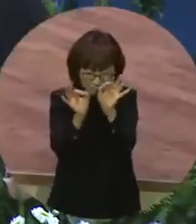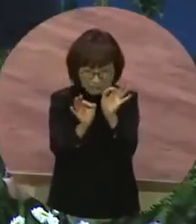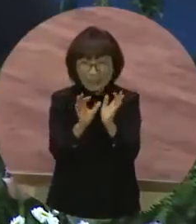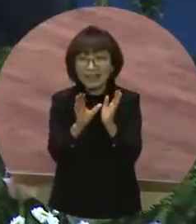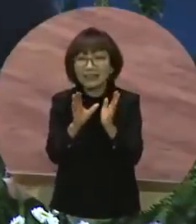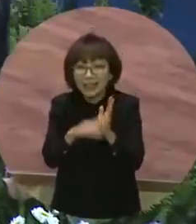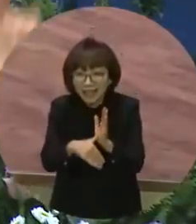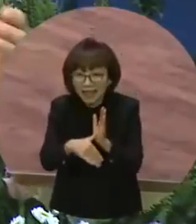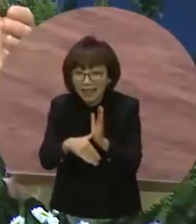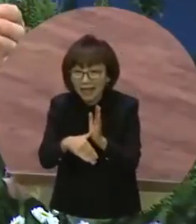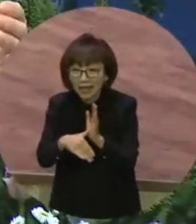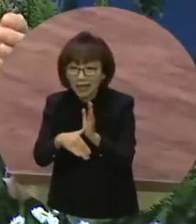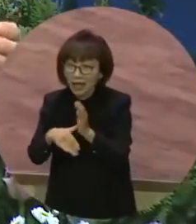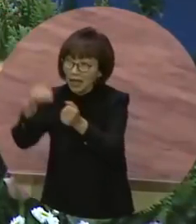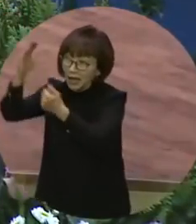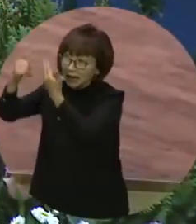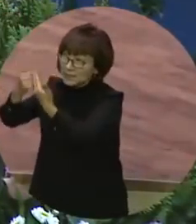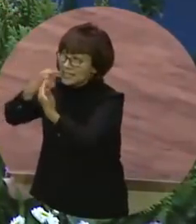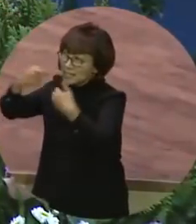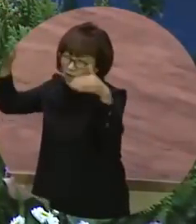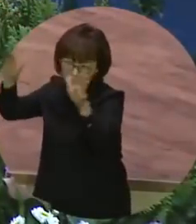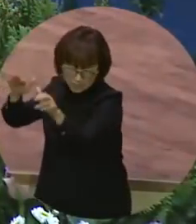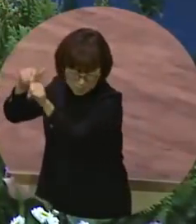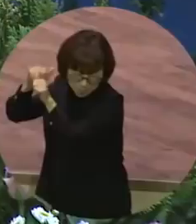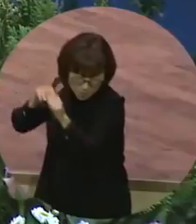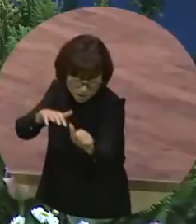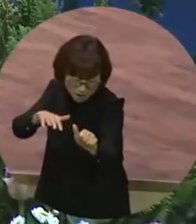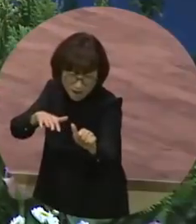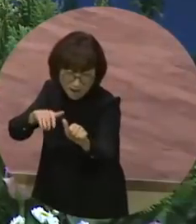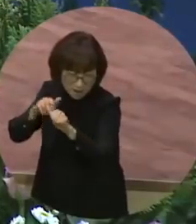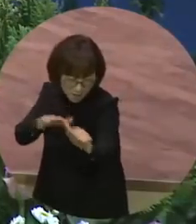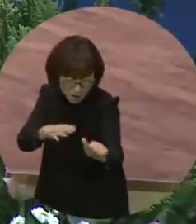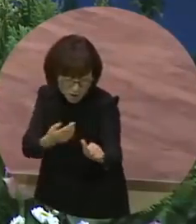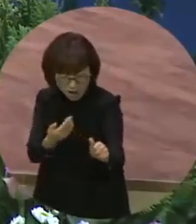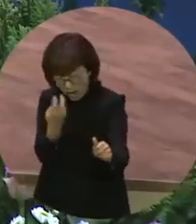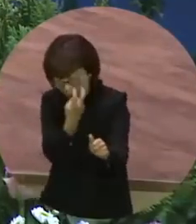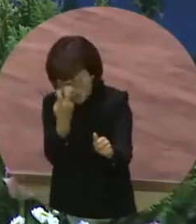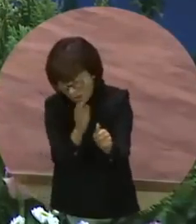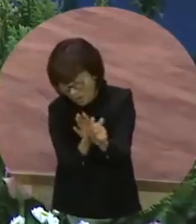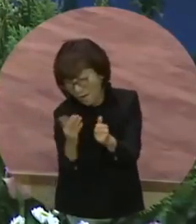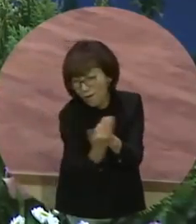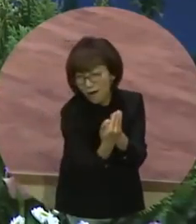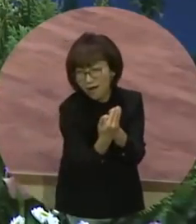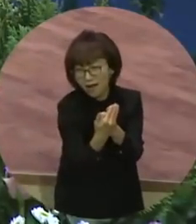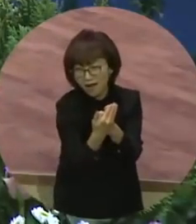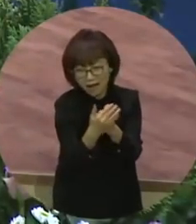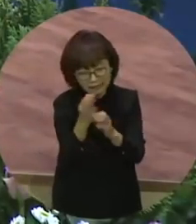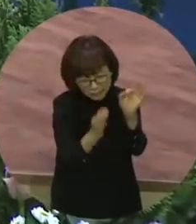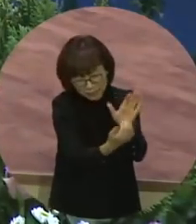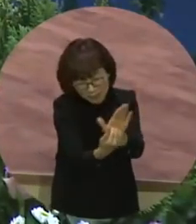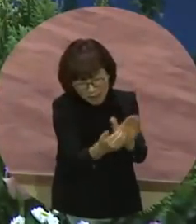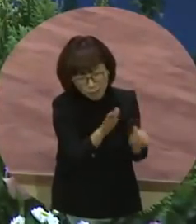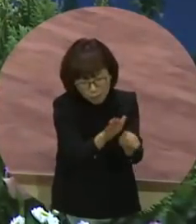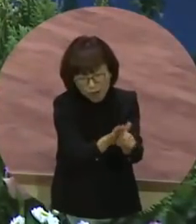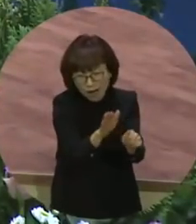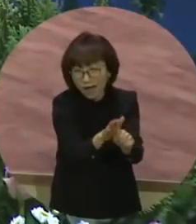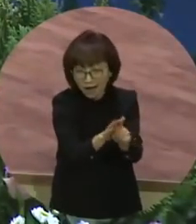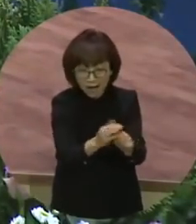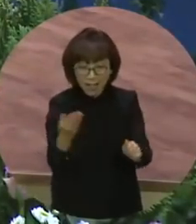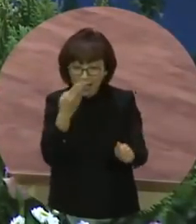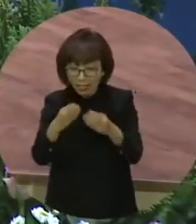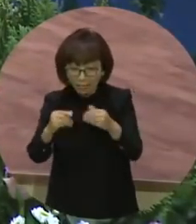막 천사를 보내가 지키고 하나님이 가는 곳마다 전부 보호해 가지고 가나안 땅 들어가도 인도하시잖아요.